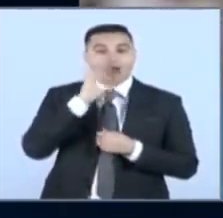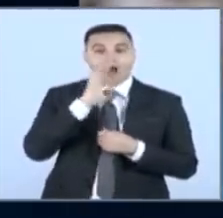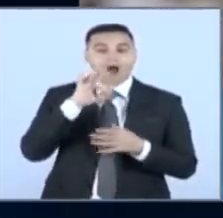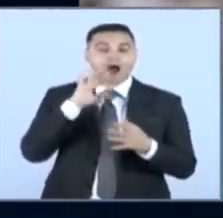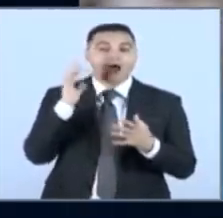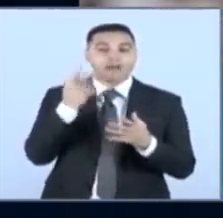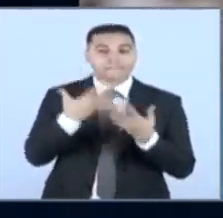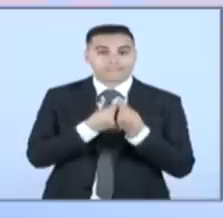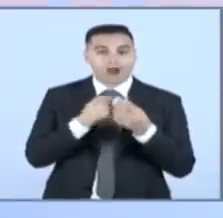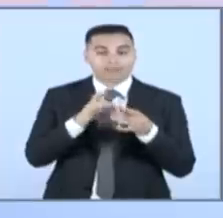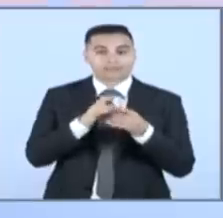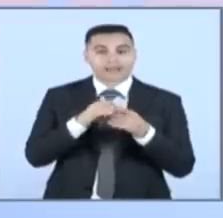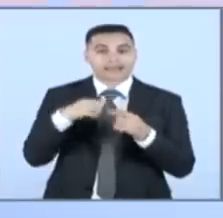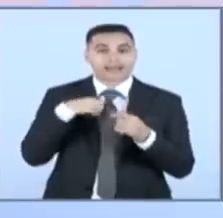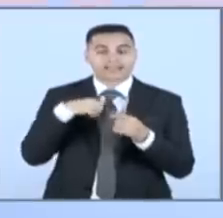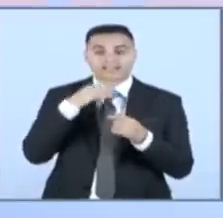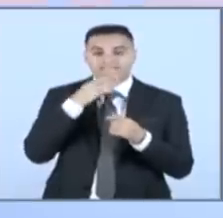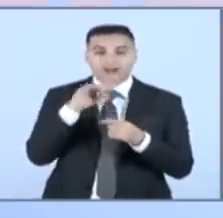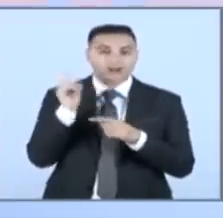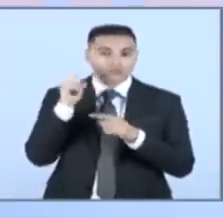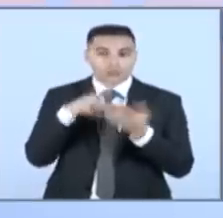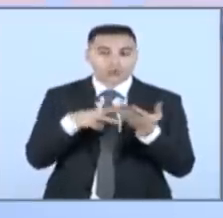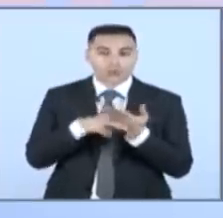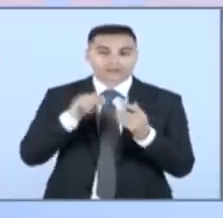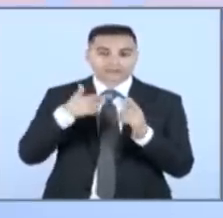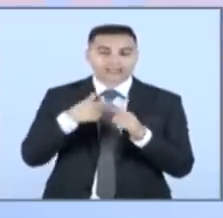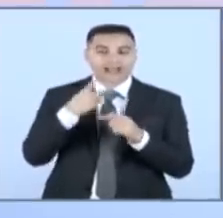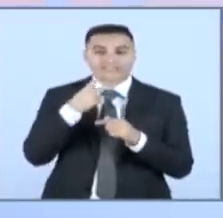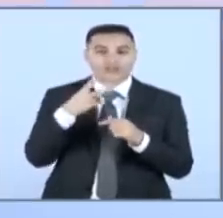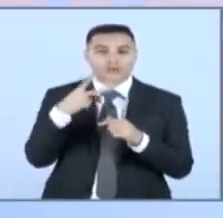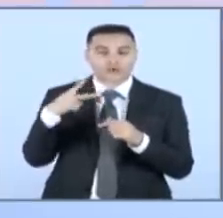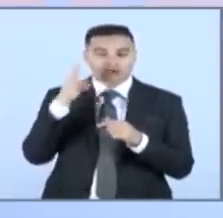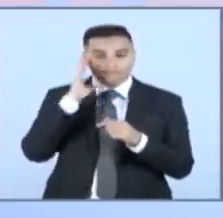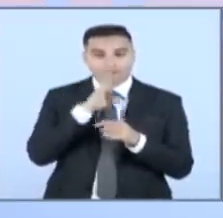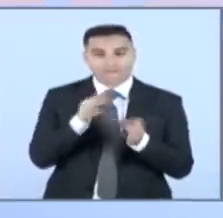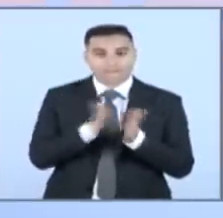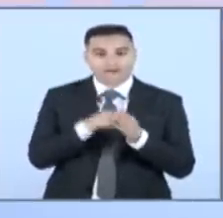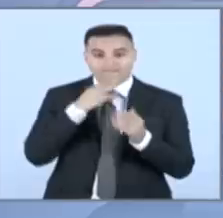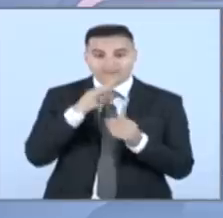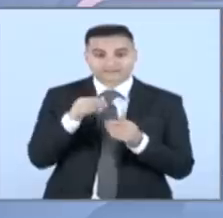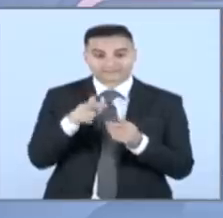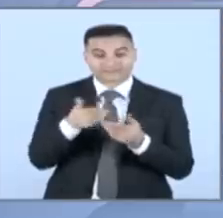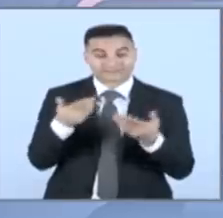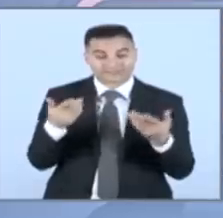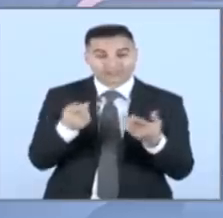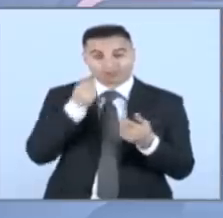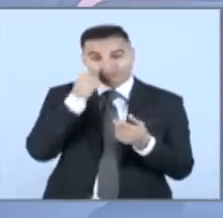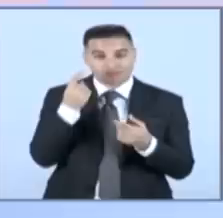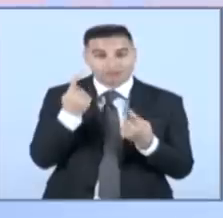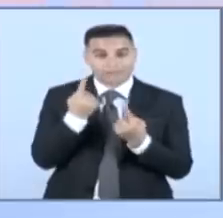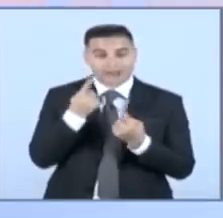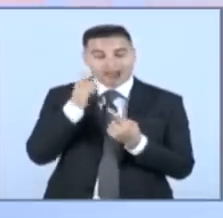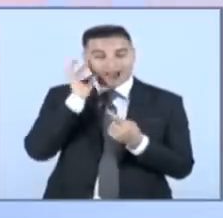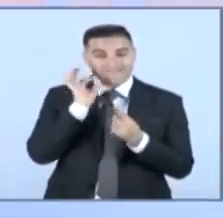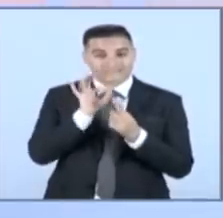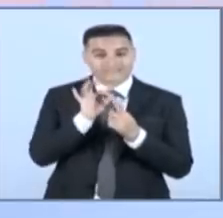فرنسا في 2018 والوصيف في 2022. لا حصل خير. طبيعي يبقى اول اختيار في دماغك.